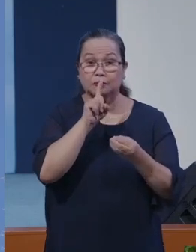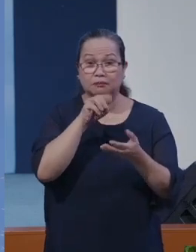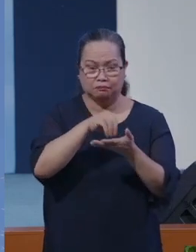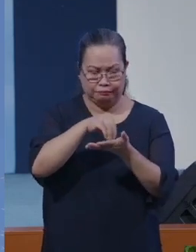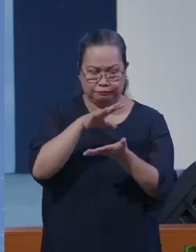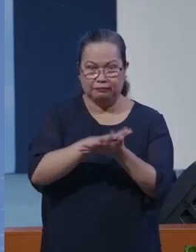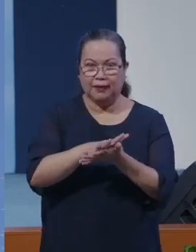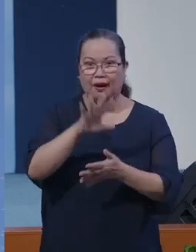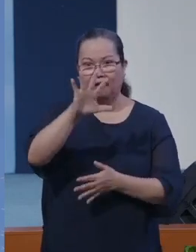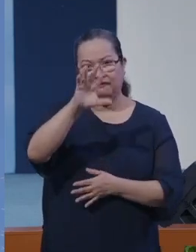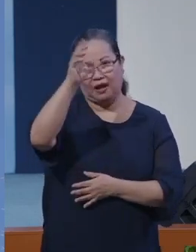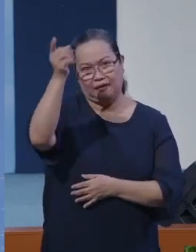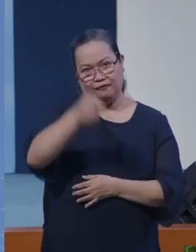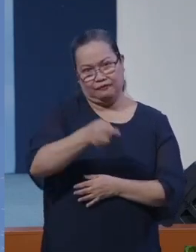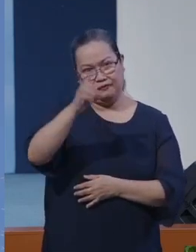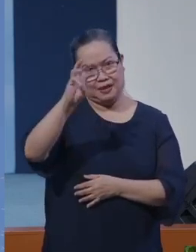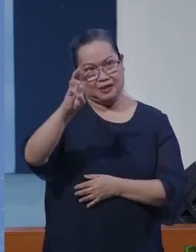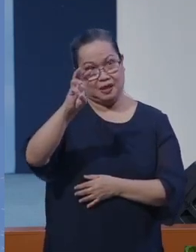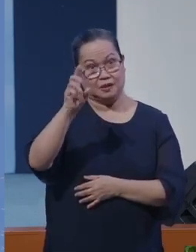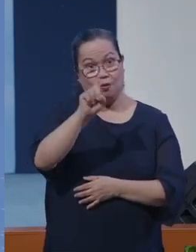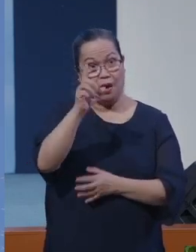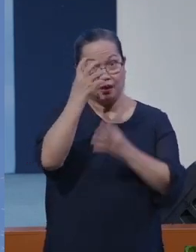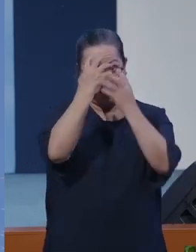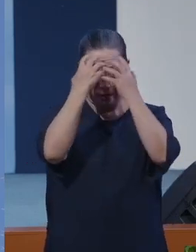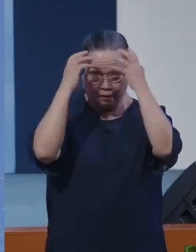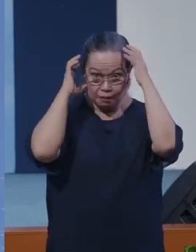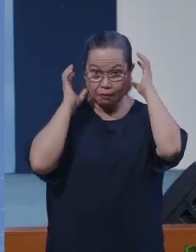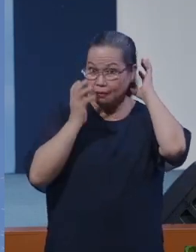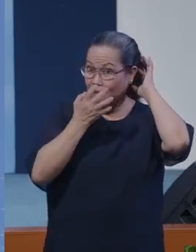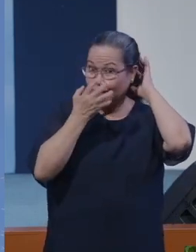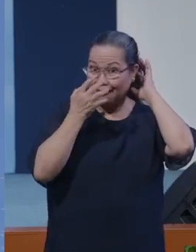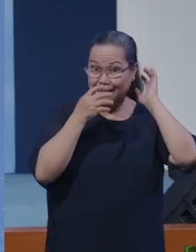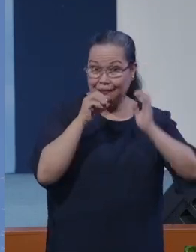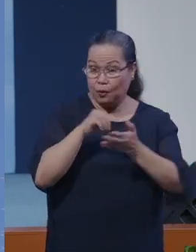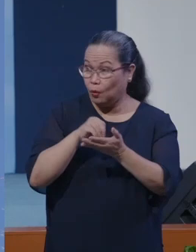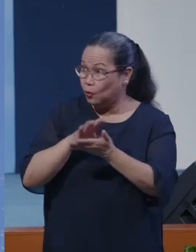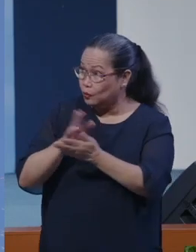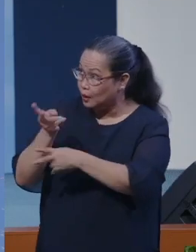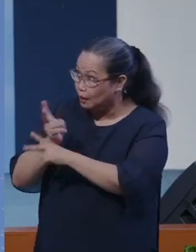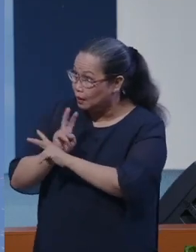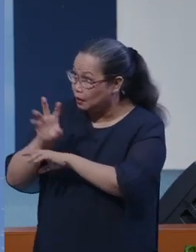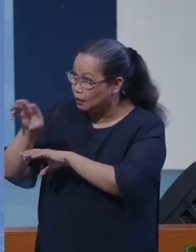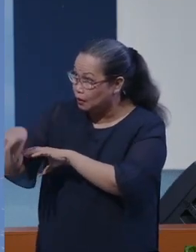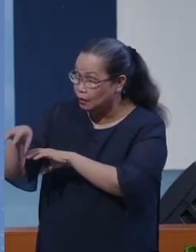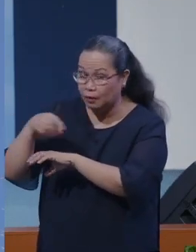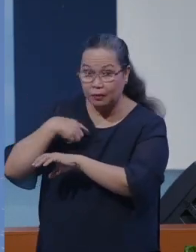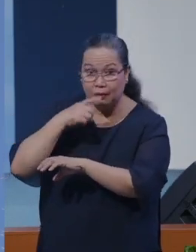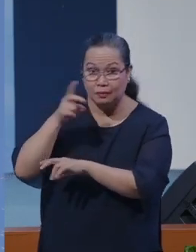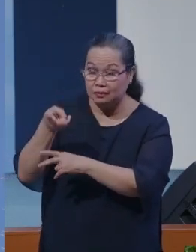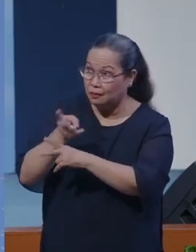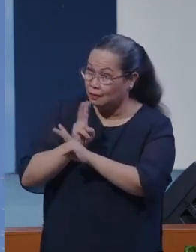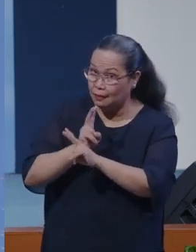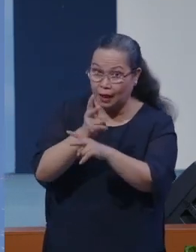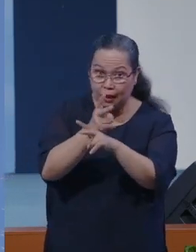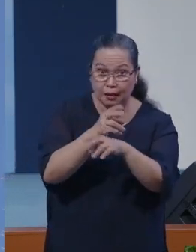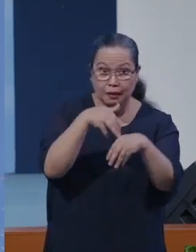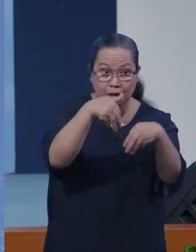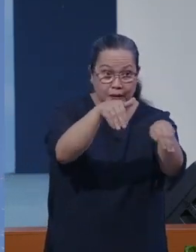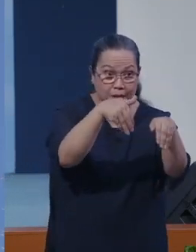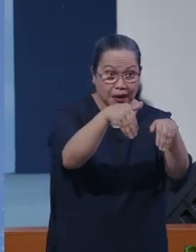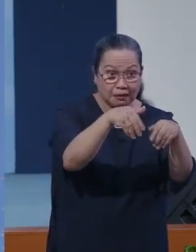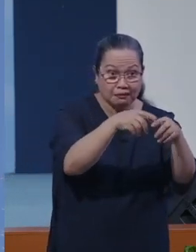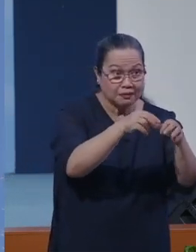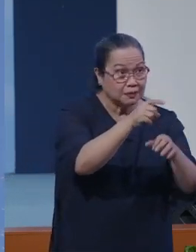sa 5-6. Yung pangungutang sa kapitbahay. Yung pangungutang sa tindahan sa